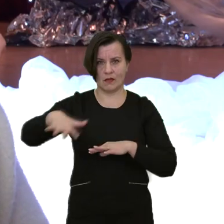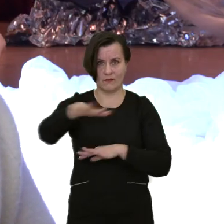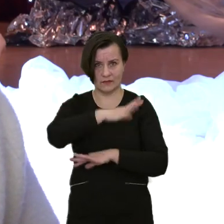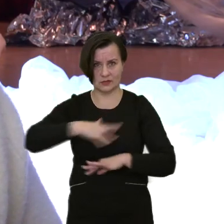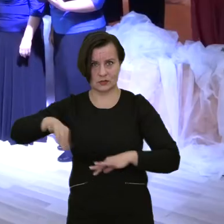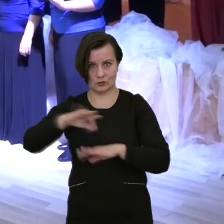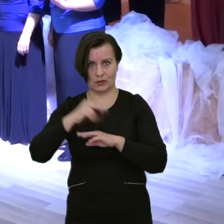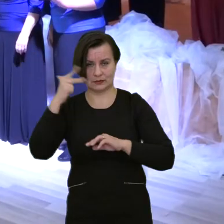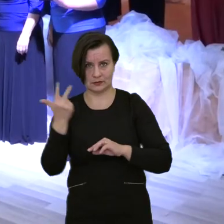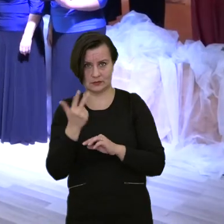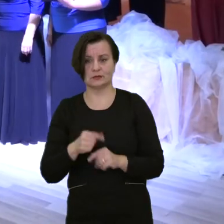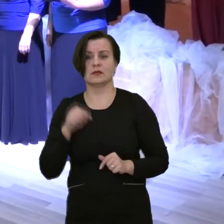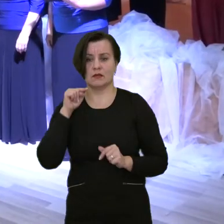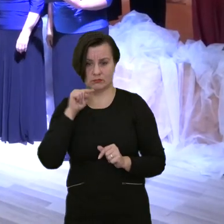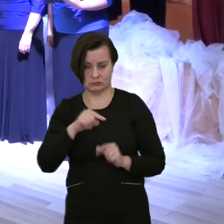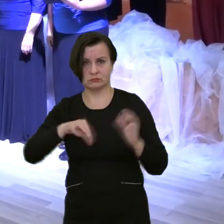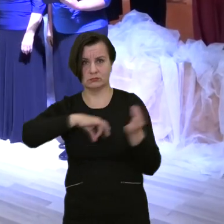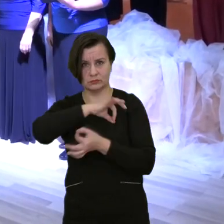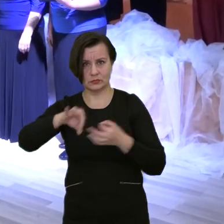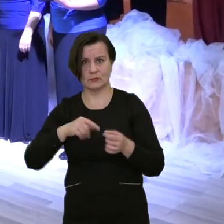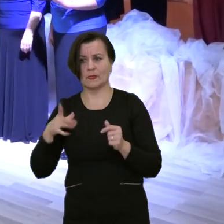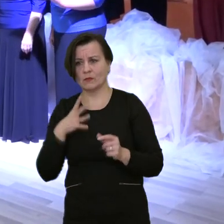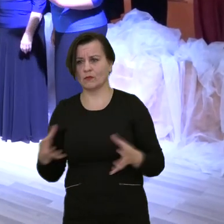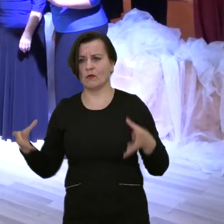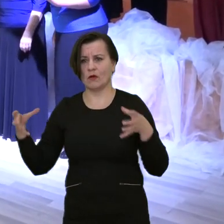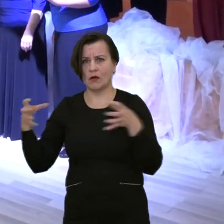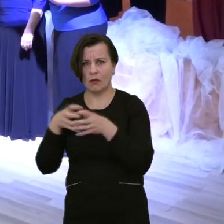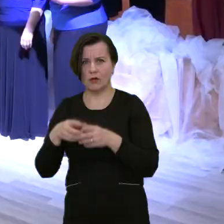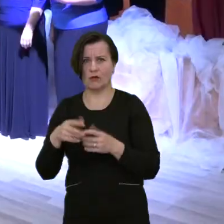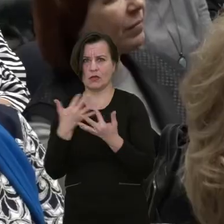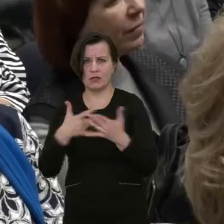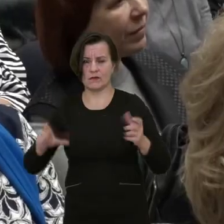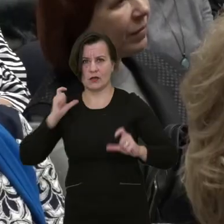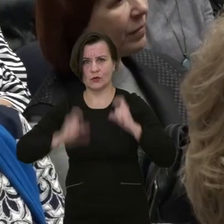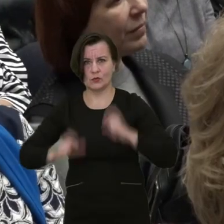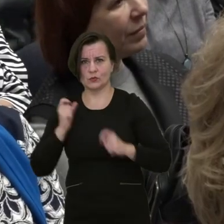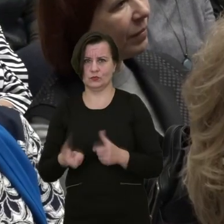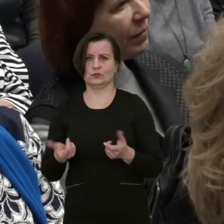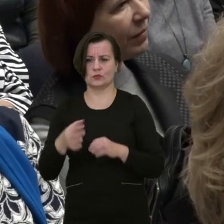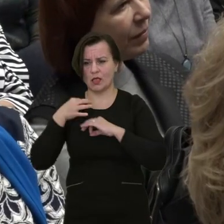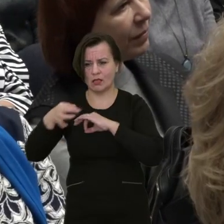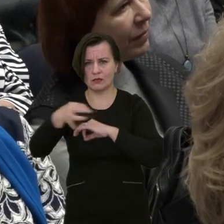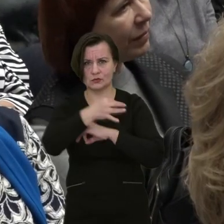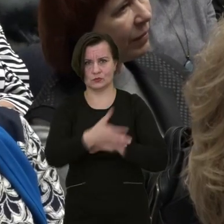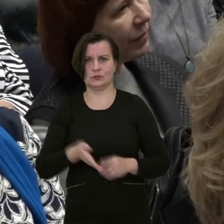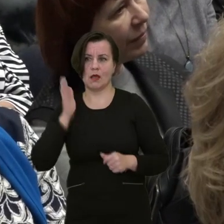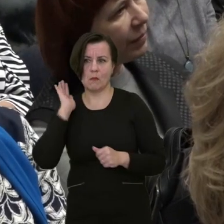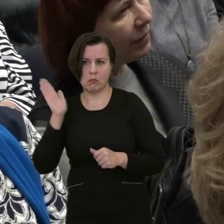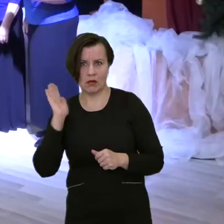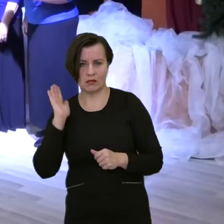organizavom įvairiausius kursus ir bendras paskaitas, ekskursijas. Labai dėkingi